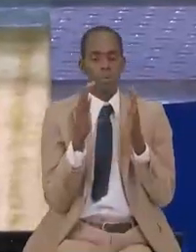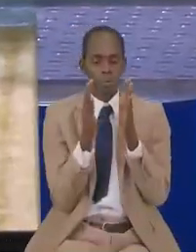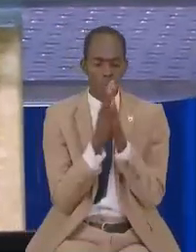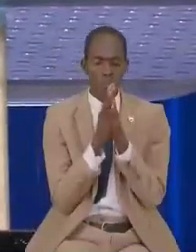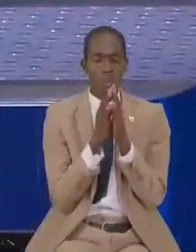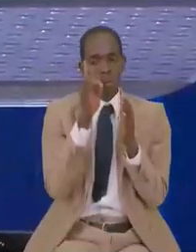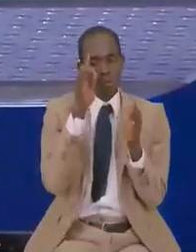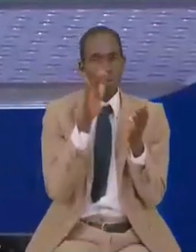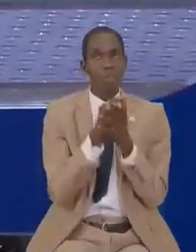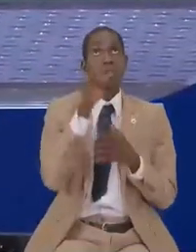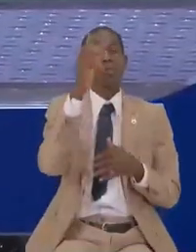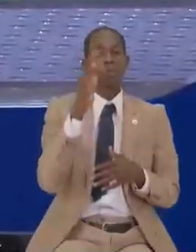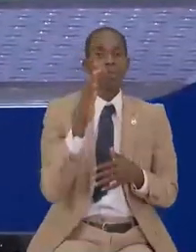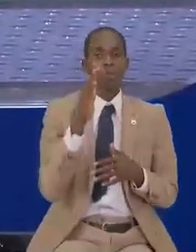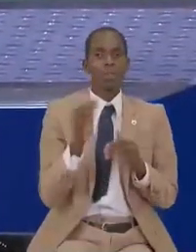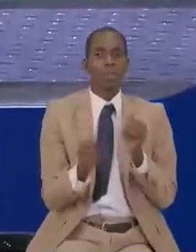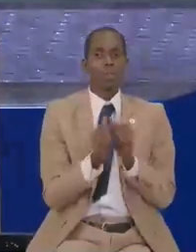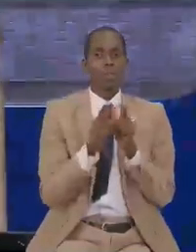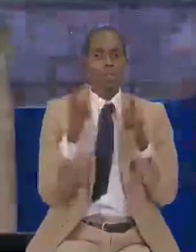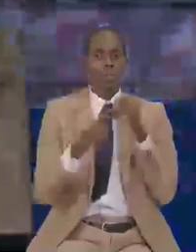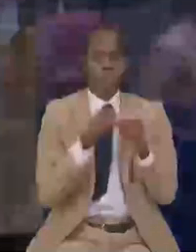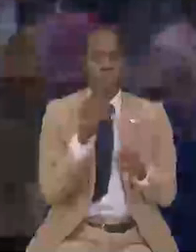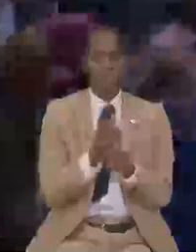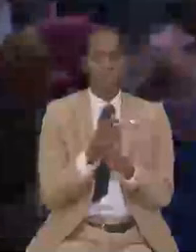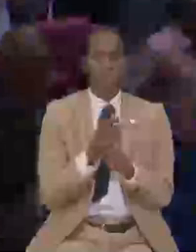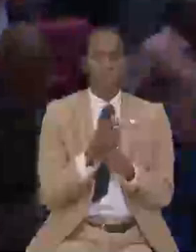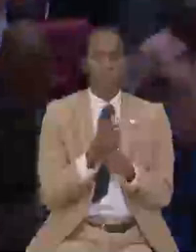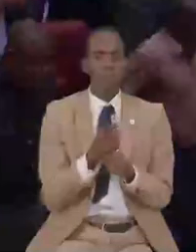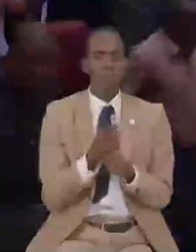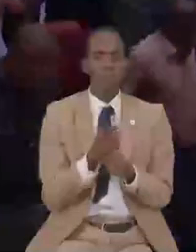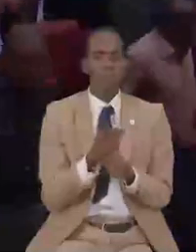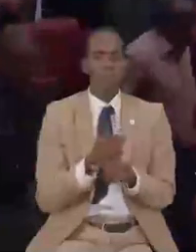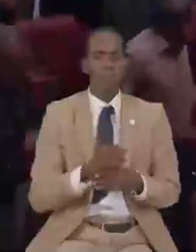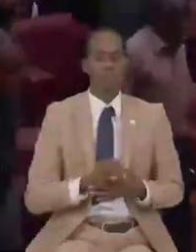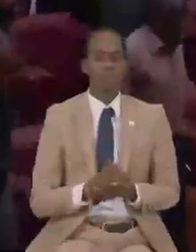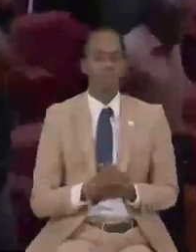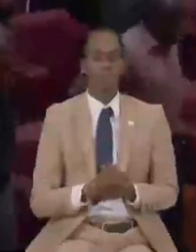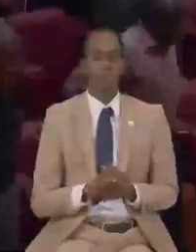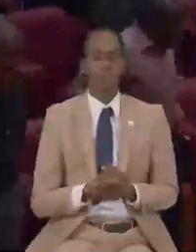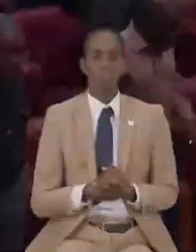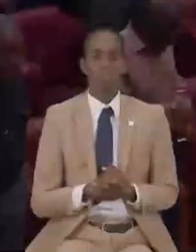Croyez au Seigneur. Vous avez une meilleure année cette année.